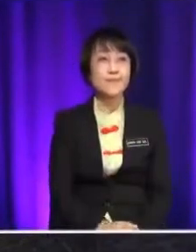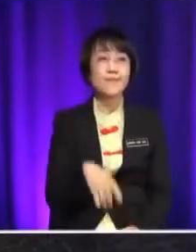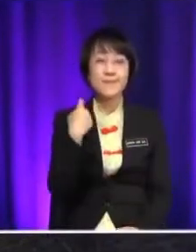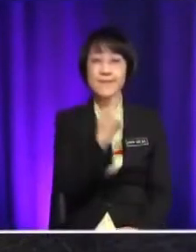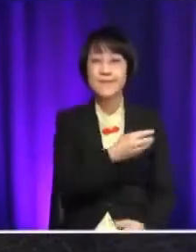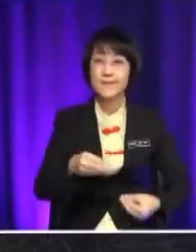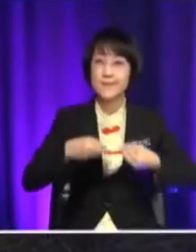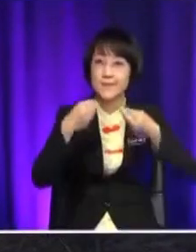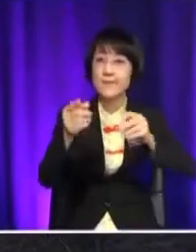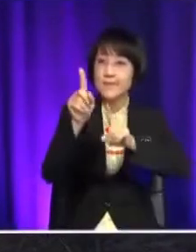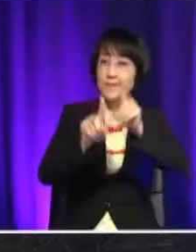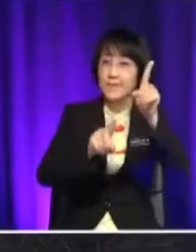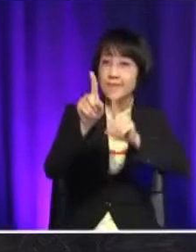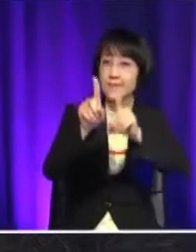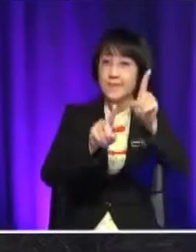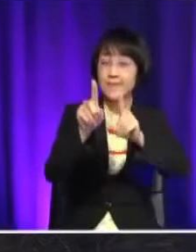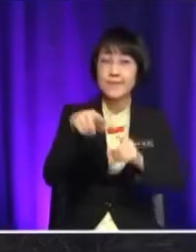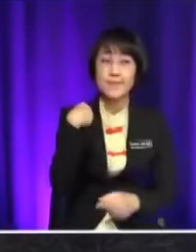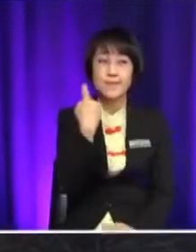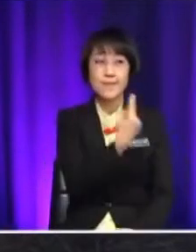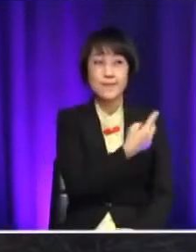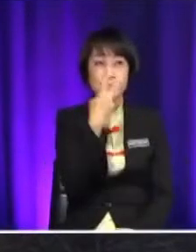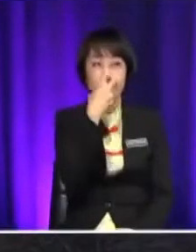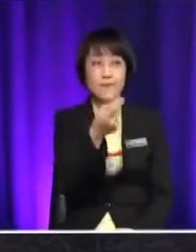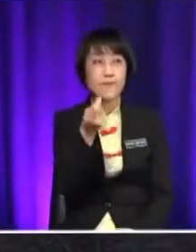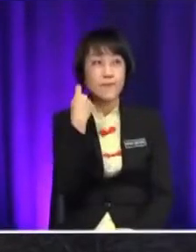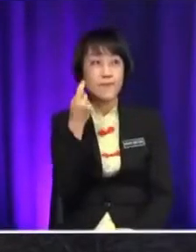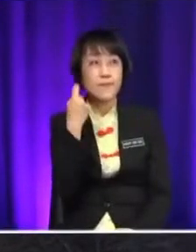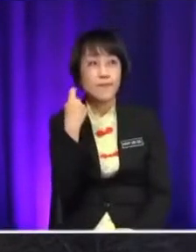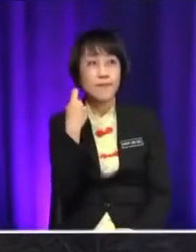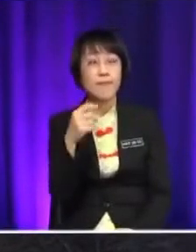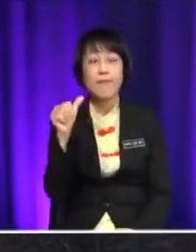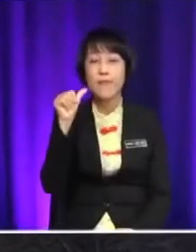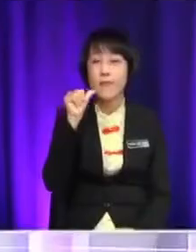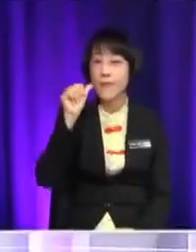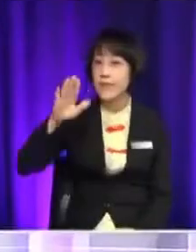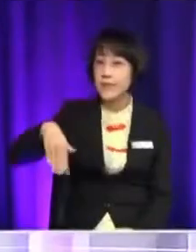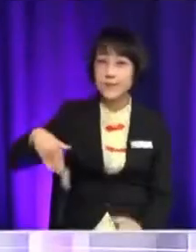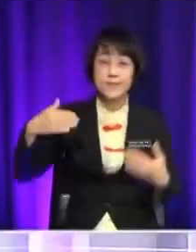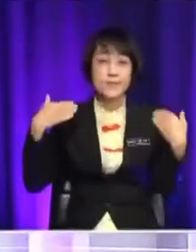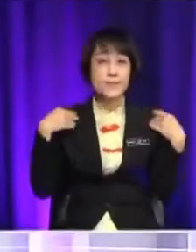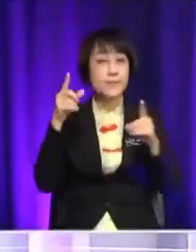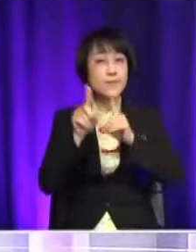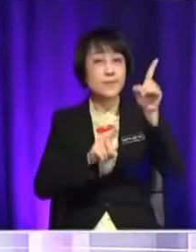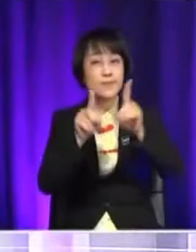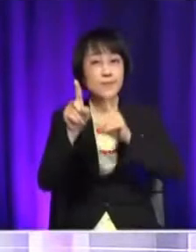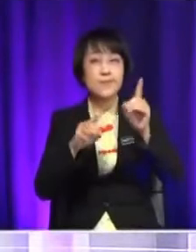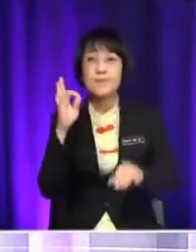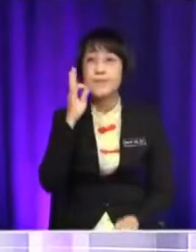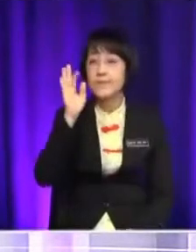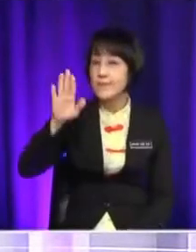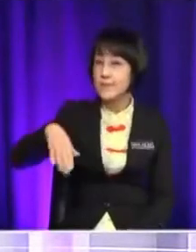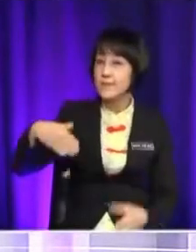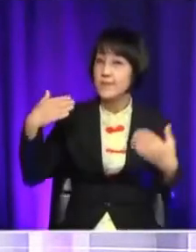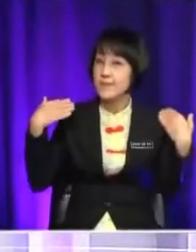ya, Mira. Ya, cikgu. Sebab tengok tadi Azlina belum ada bintang. Sama juga Fatin belum ada bintang.